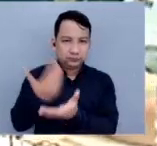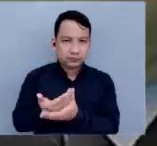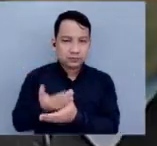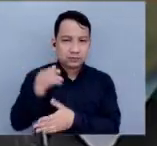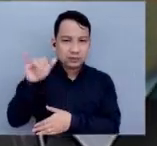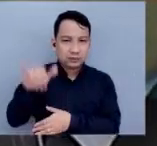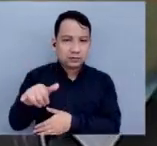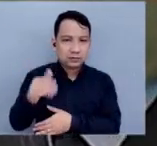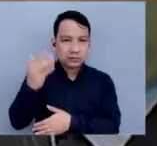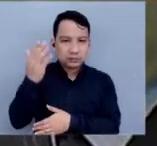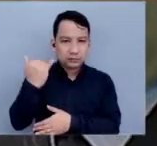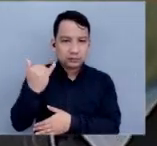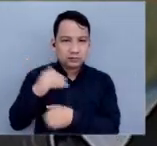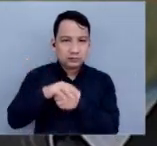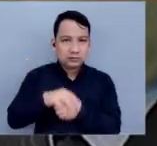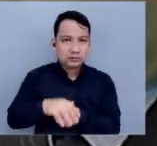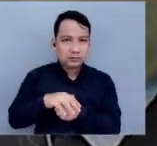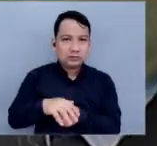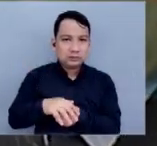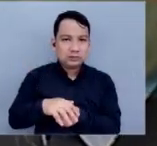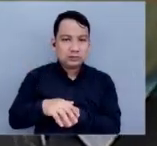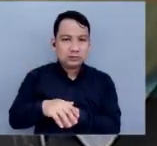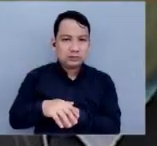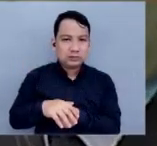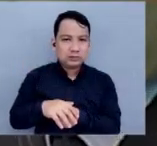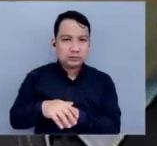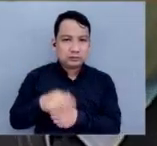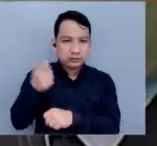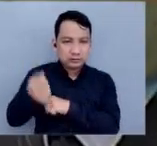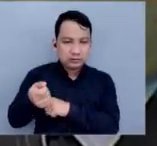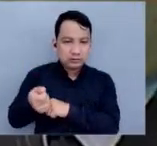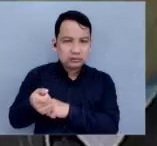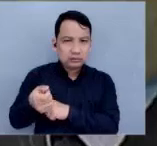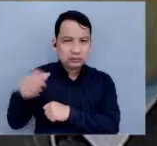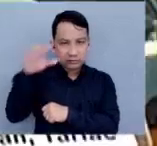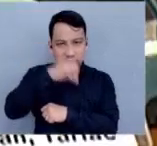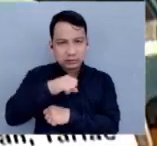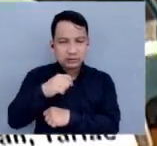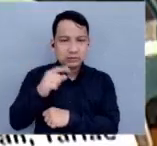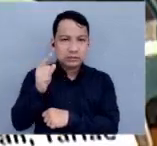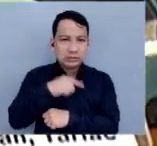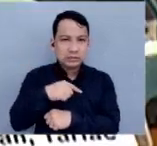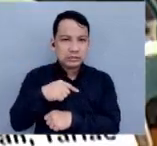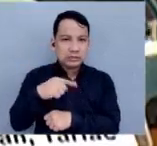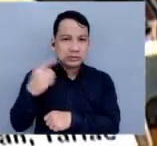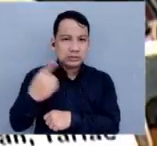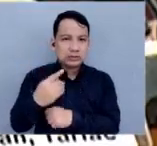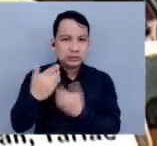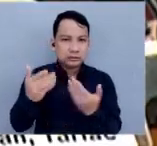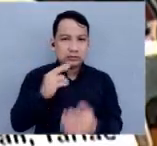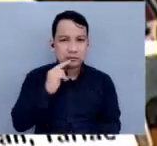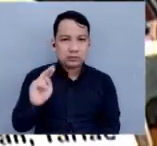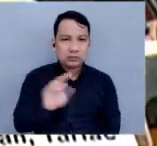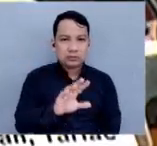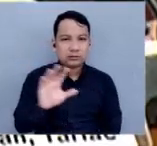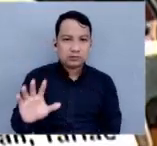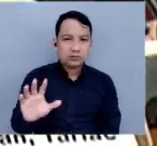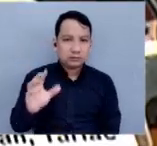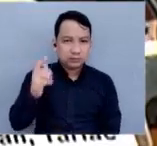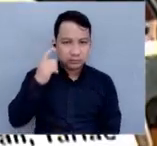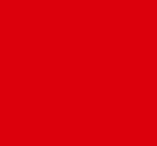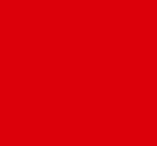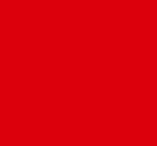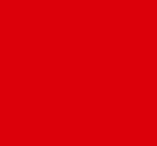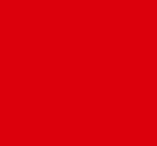dahil daw sa stress at anxiety na dala ng pagdinig ang mga malisyosong akusasyon laban sa kanya. Nagbabalita mula sa frontline, Gerard de la Peña,